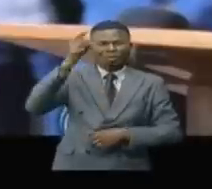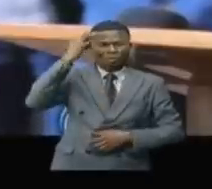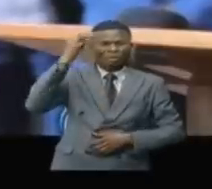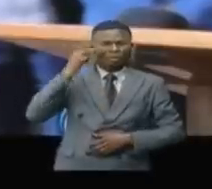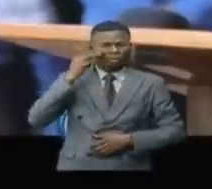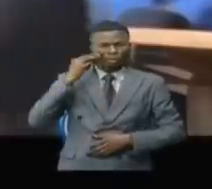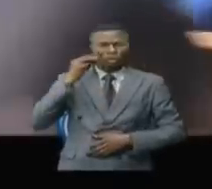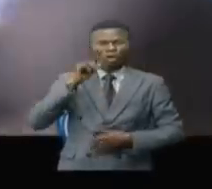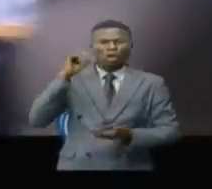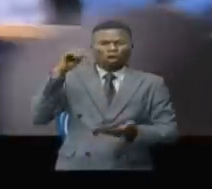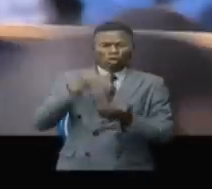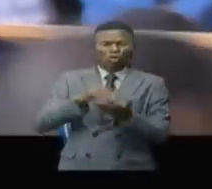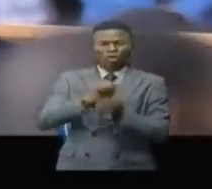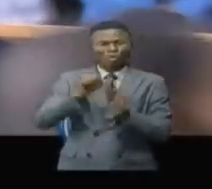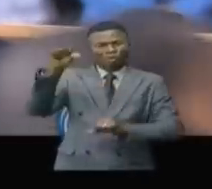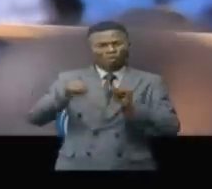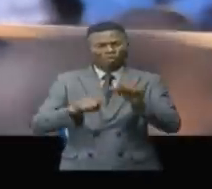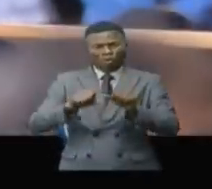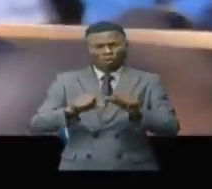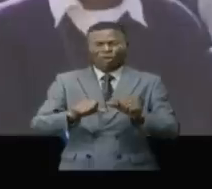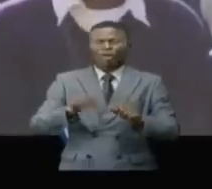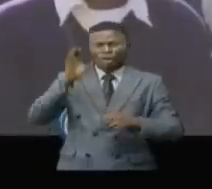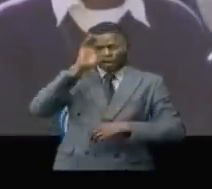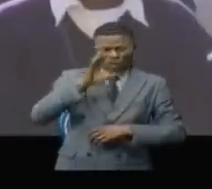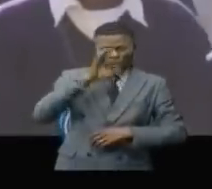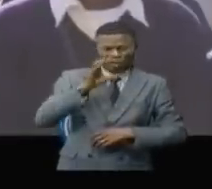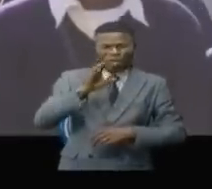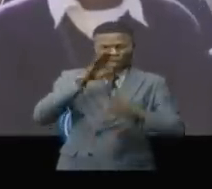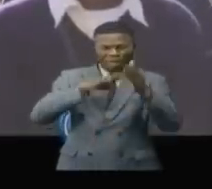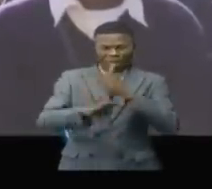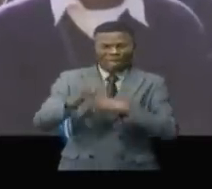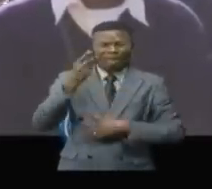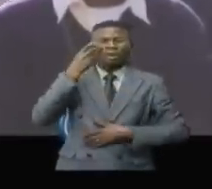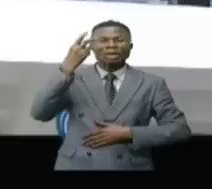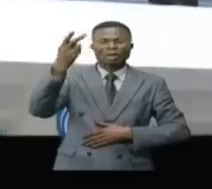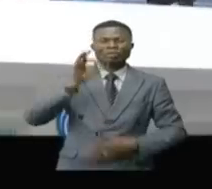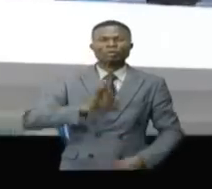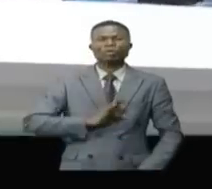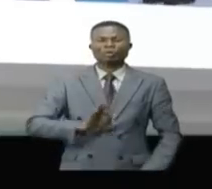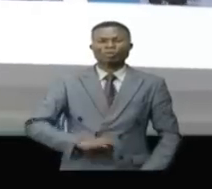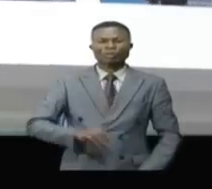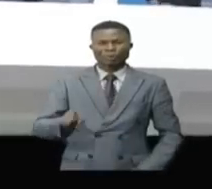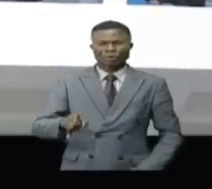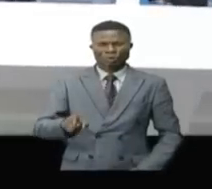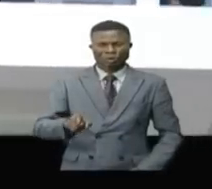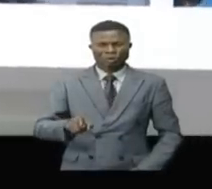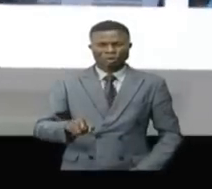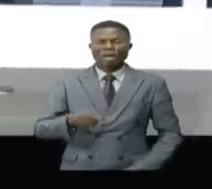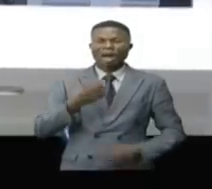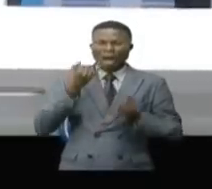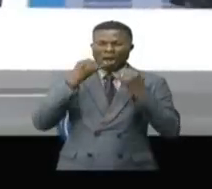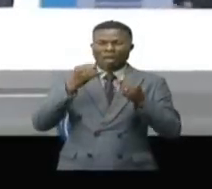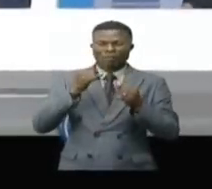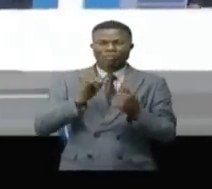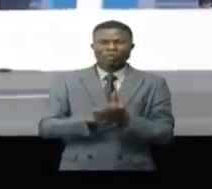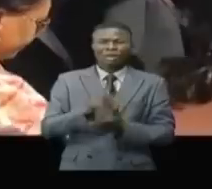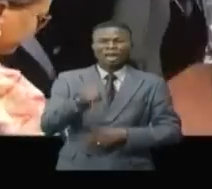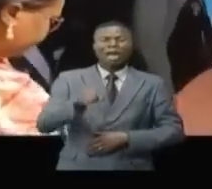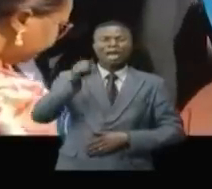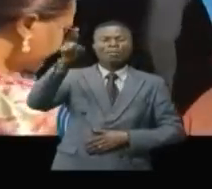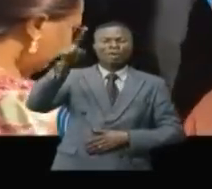les antivaleurs. Un combat qui s'inscrit à la vision du chef de l'État Félix-Antoine Tshisekedi Tshilombo. Signalons que plus d'un million